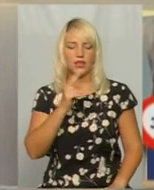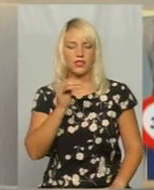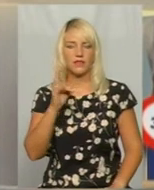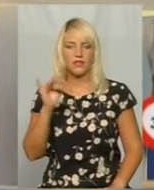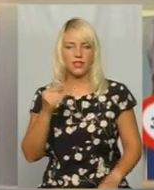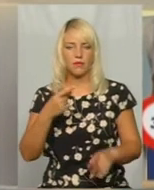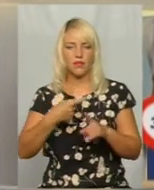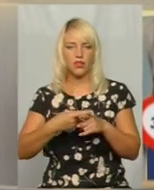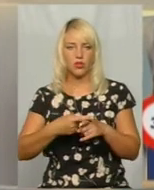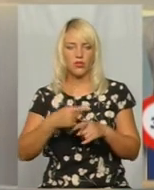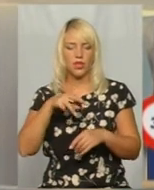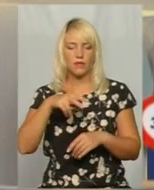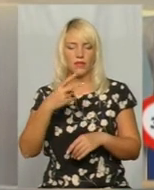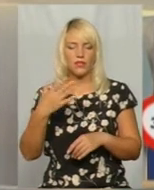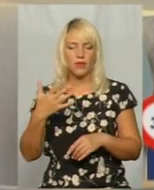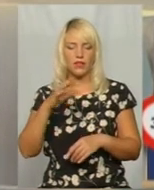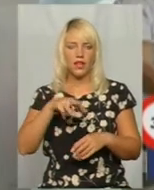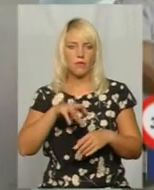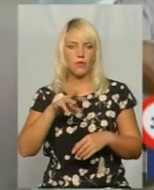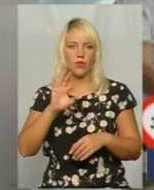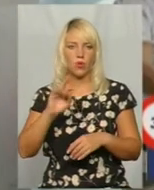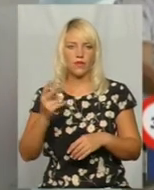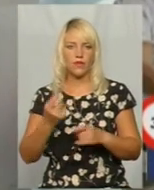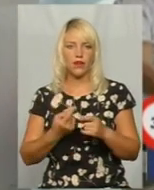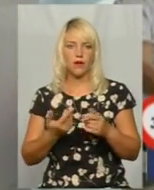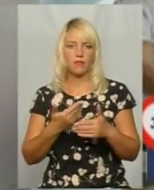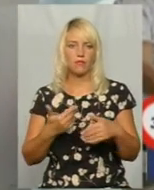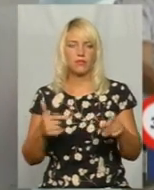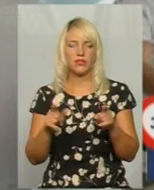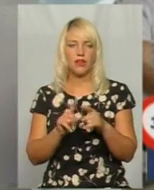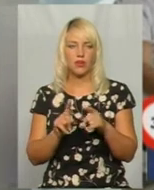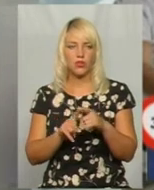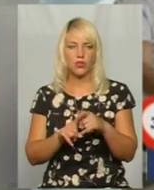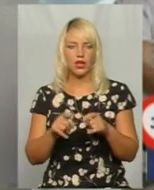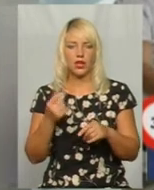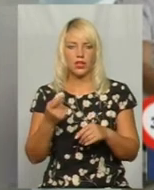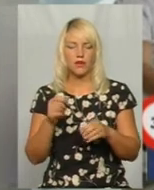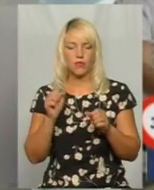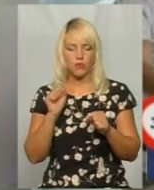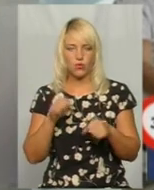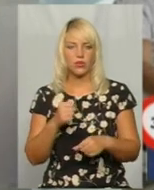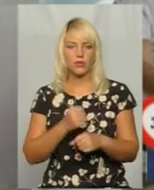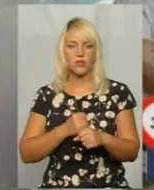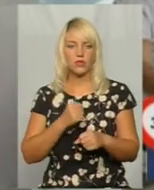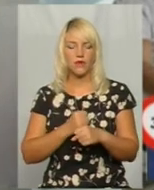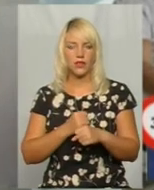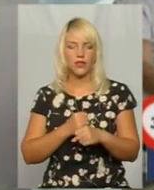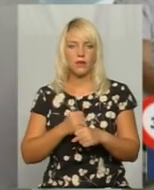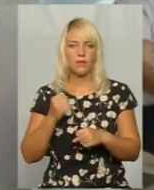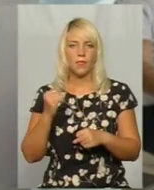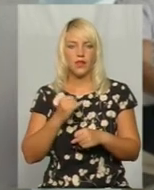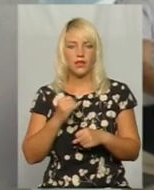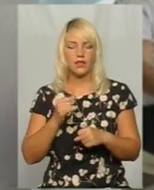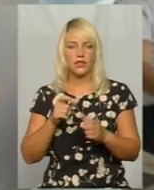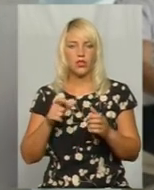доріг, М-25 і М-02. Ми також їх зараз, вони можуть працювати. Тобто, і дороге